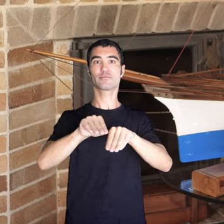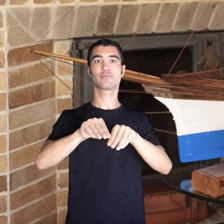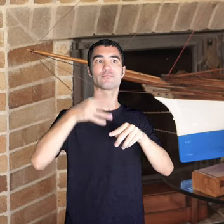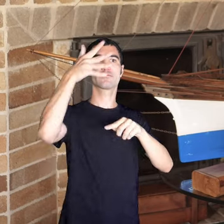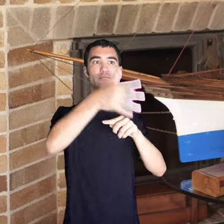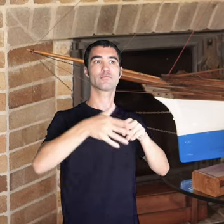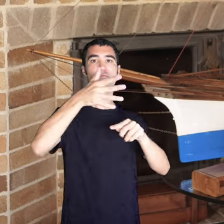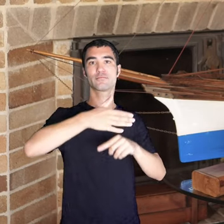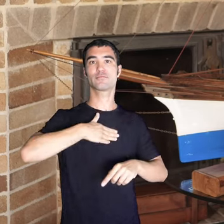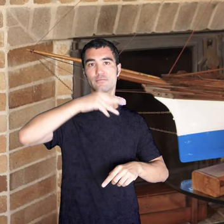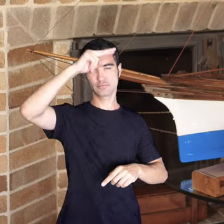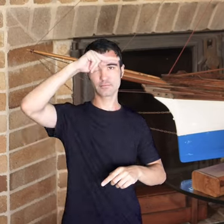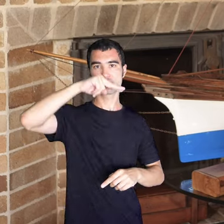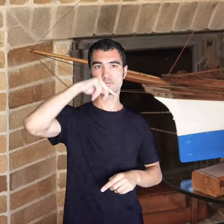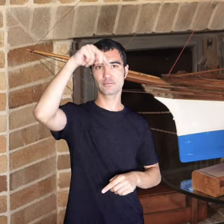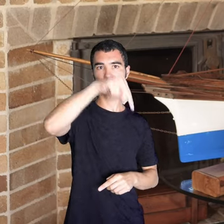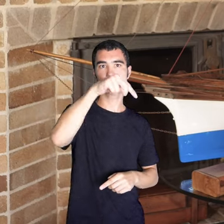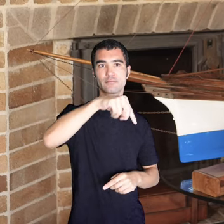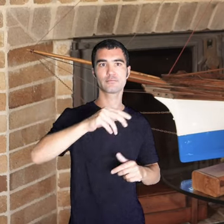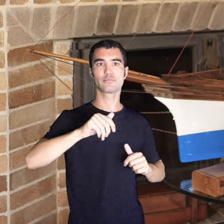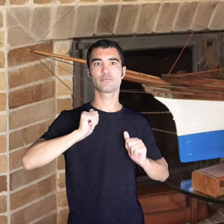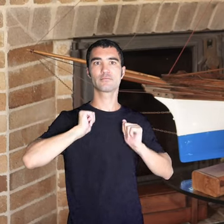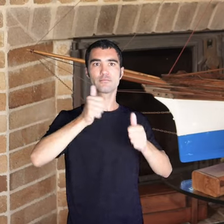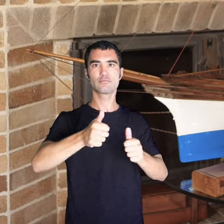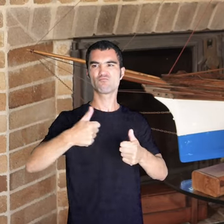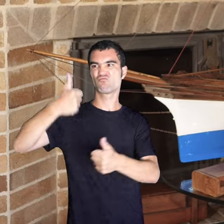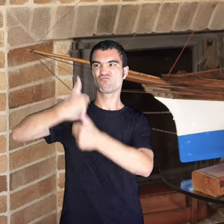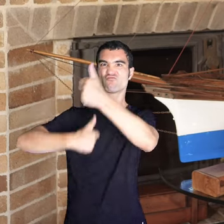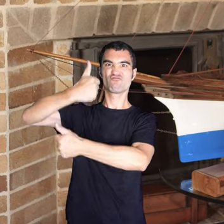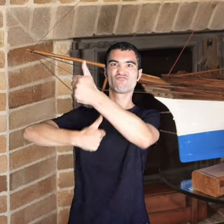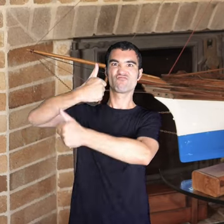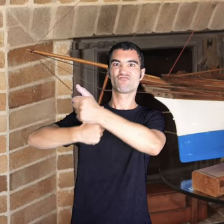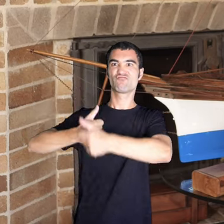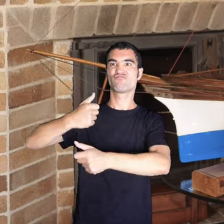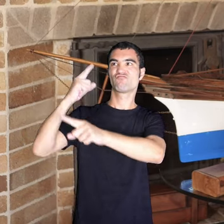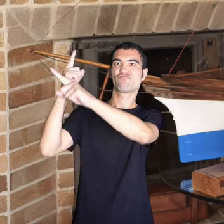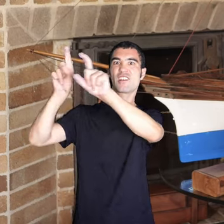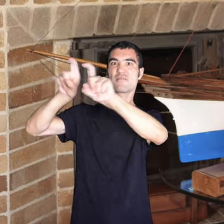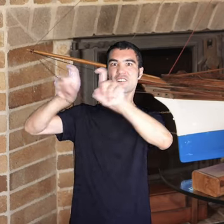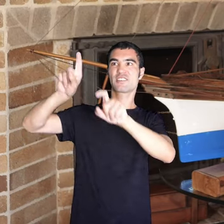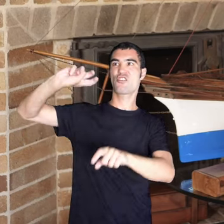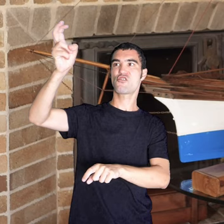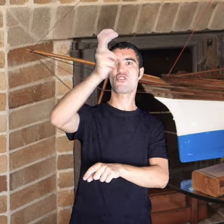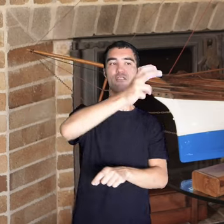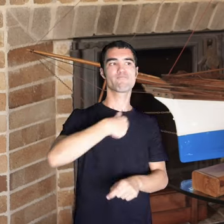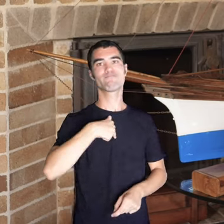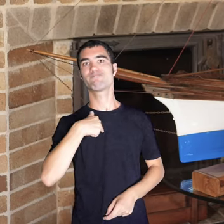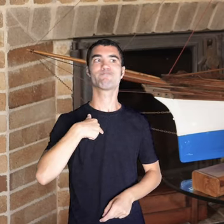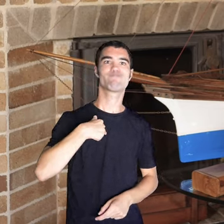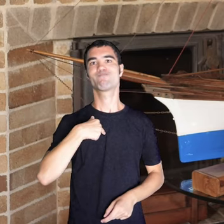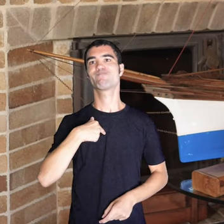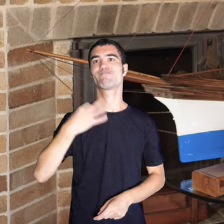l'indústria de mon pare va començar a tenir una competència un poc forta i vaig